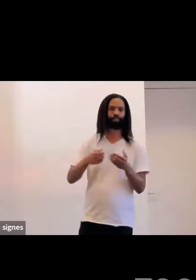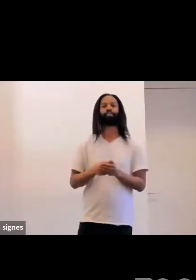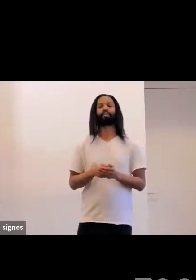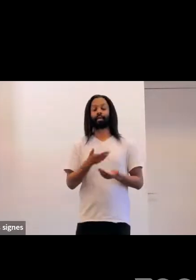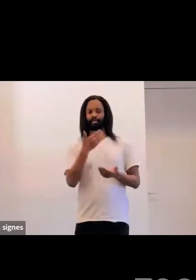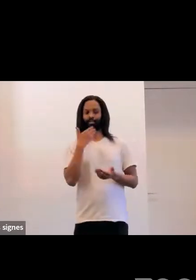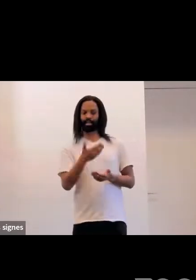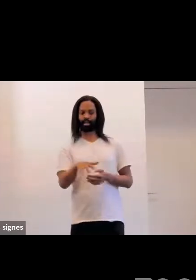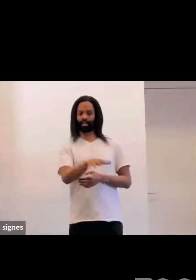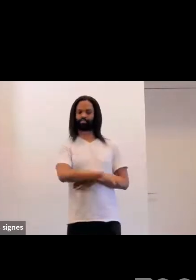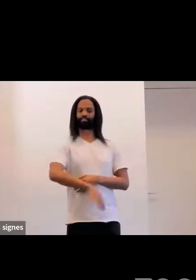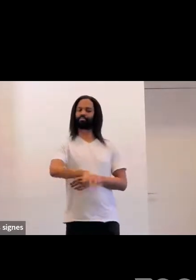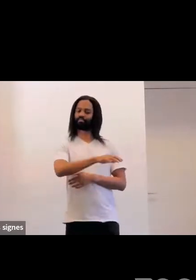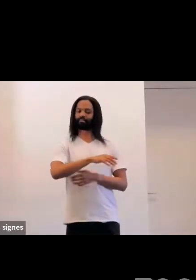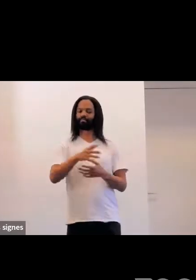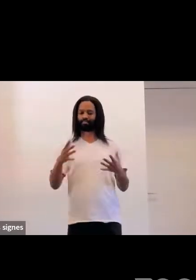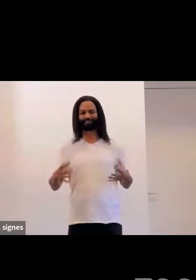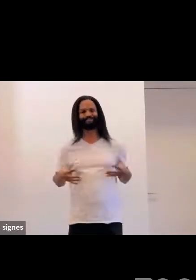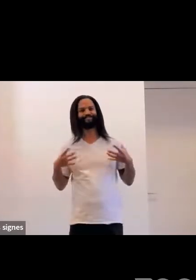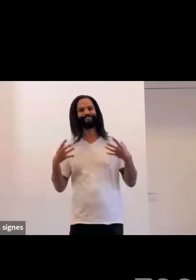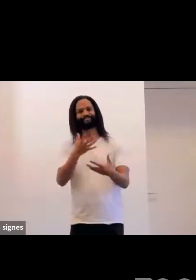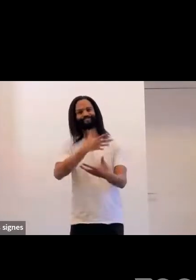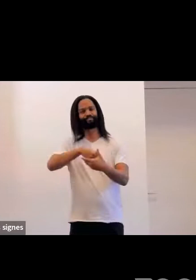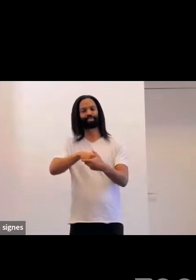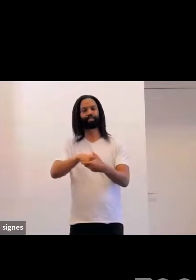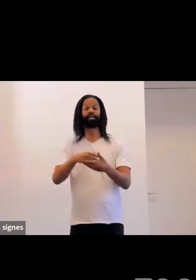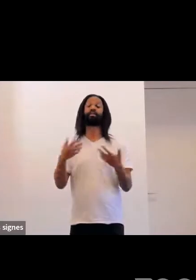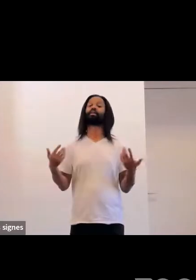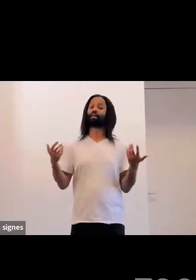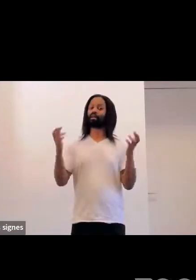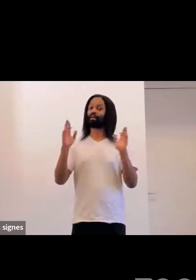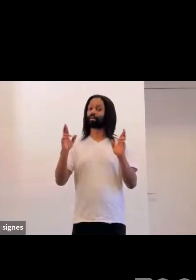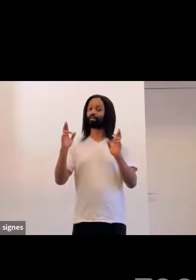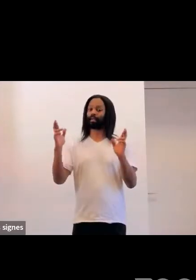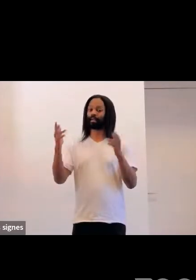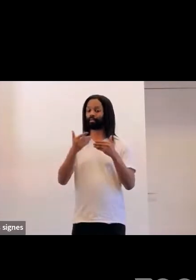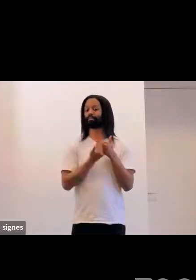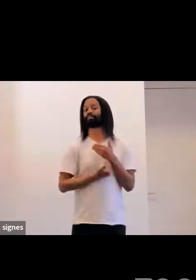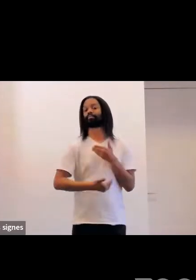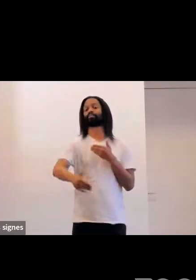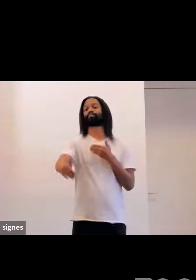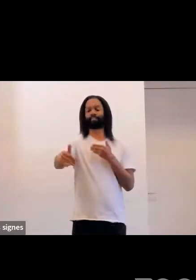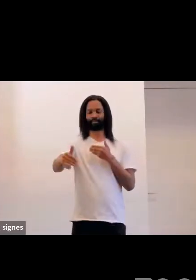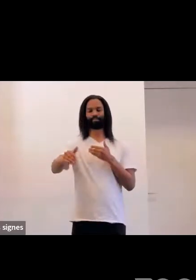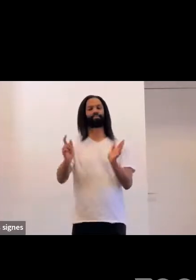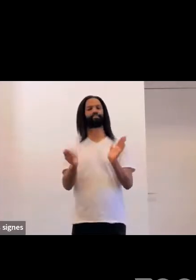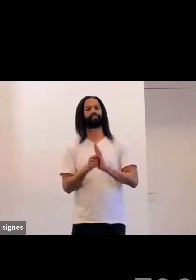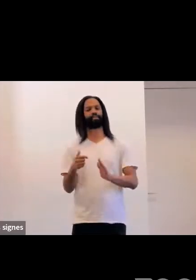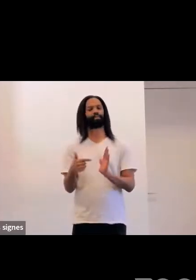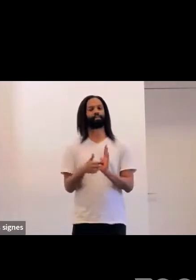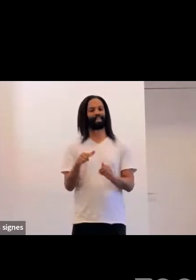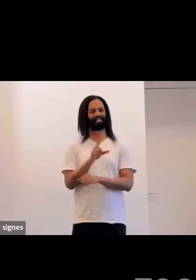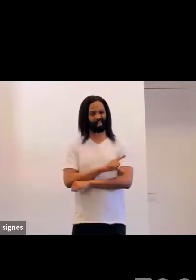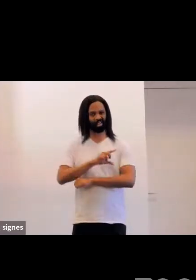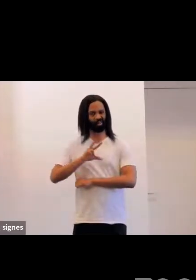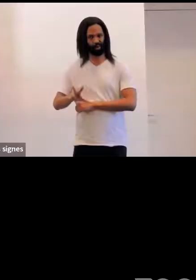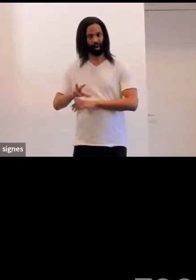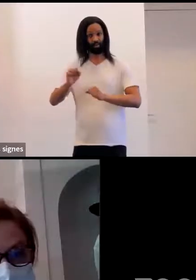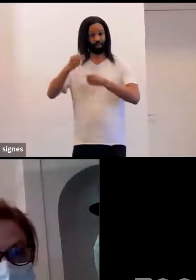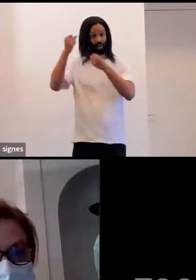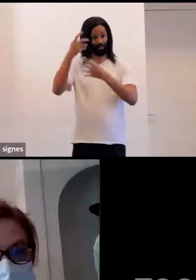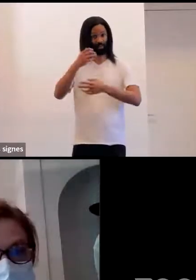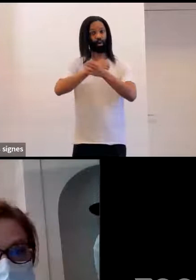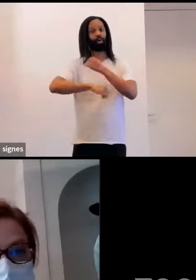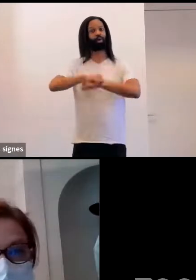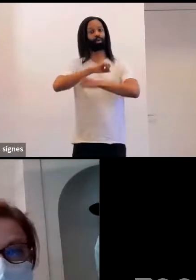cette mobilisation. Et j'espère que les conditions sanitaires permettront en 2023 d'organiser une édition qui mobilisera largement